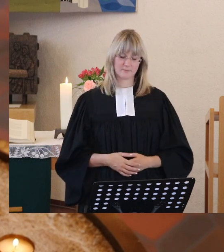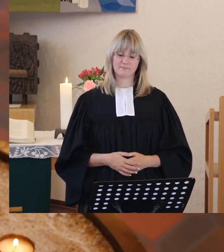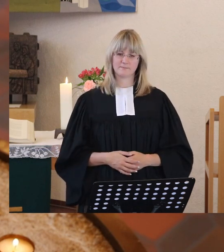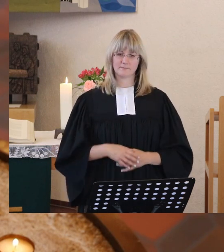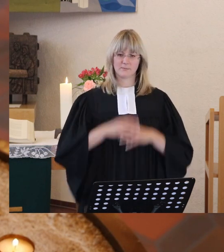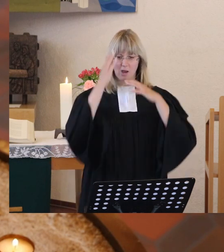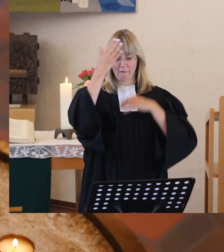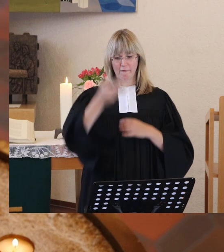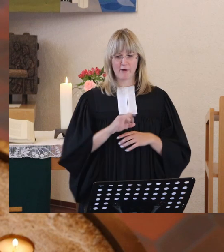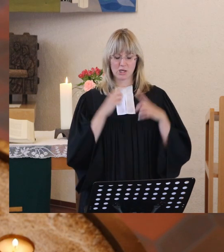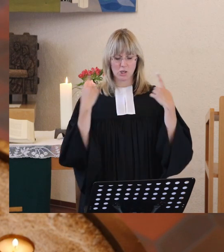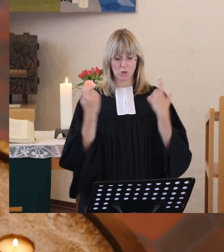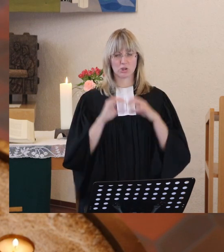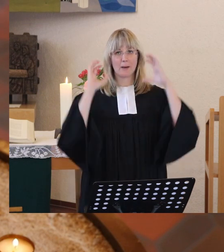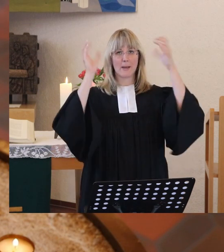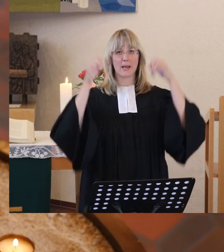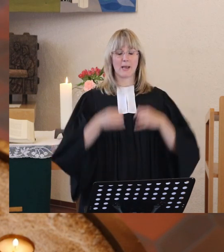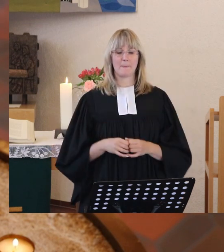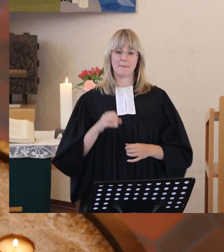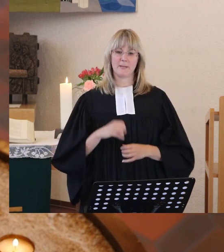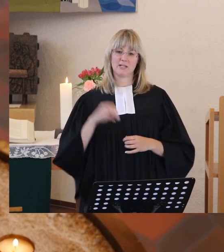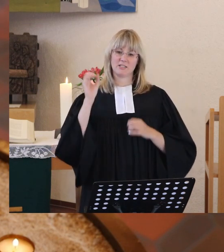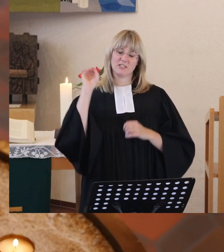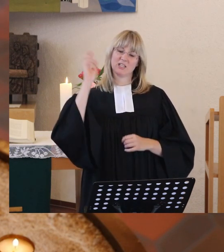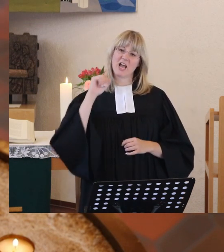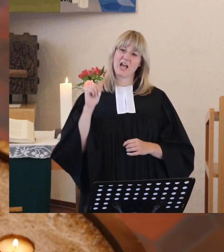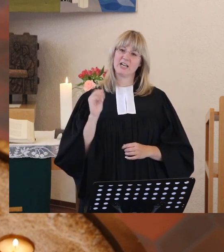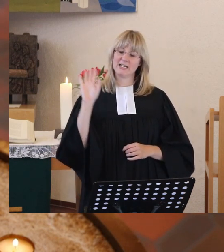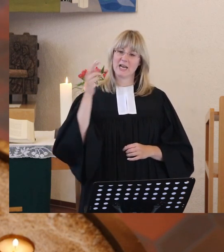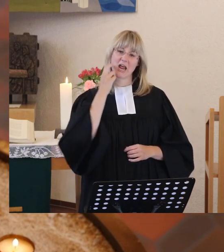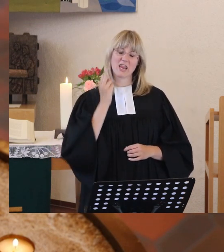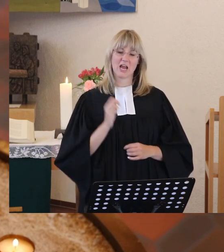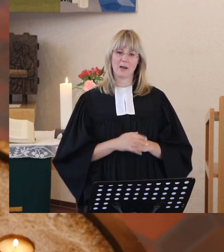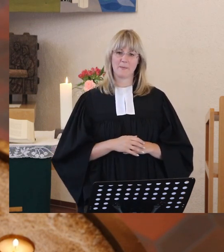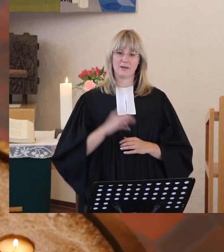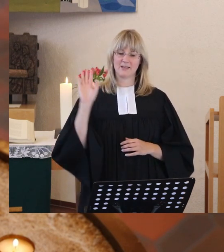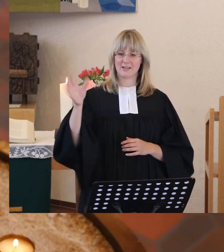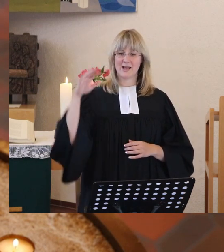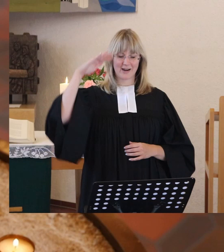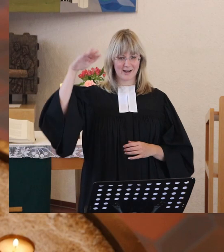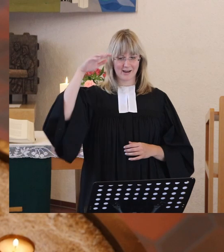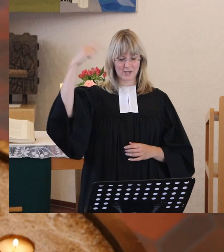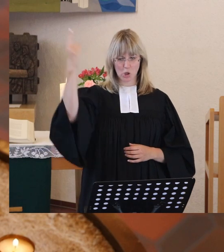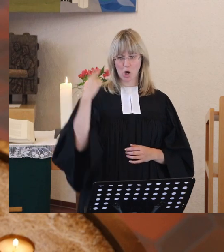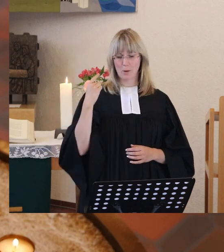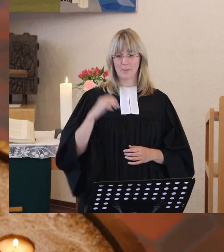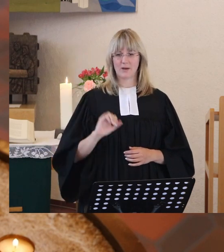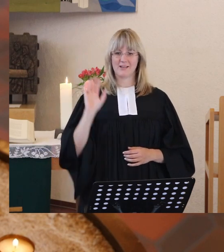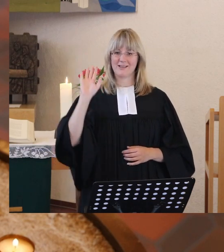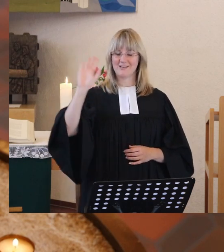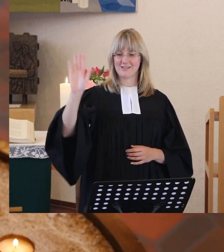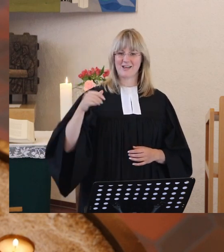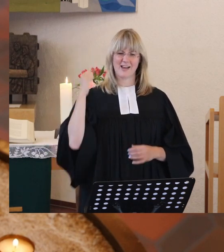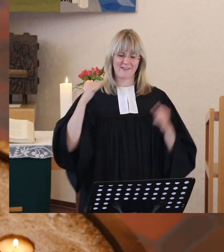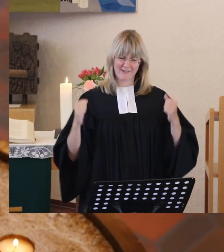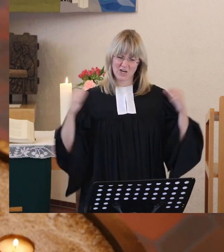Himmel, geheiligt werde dein Name, dein Reich komme, dein Wille geschehe, wie im